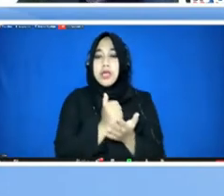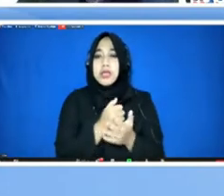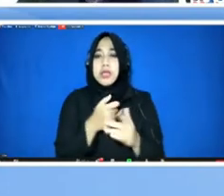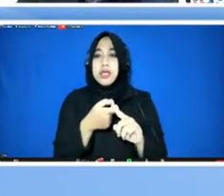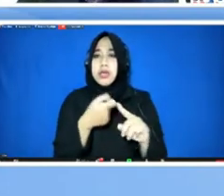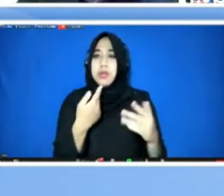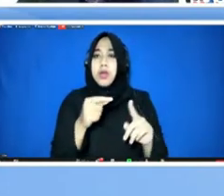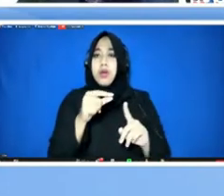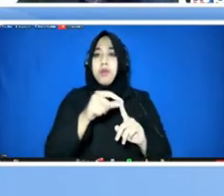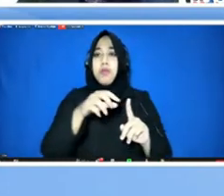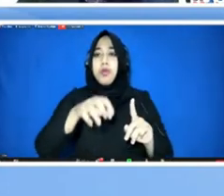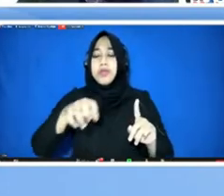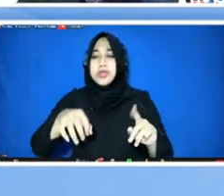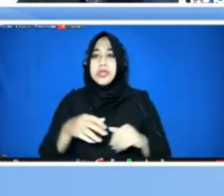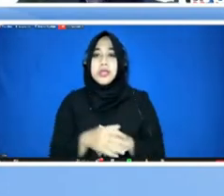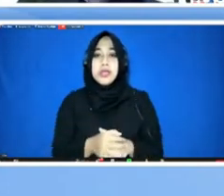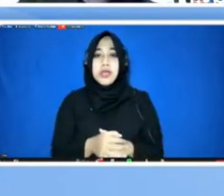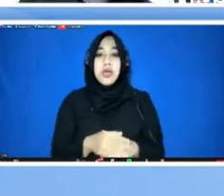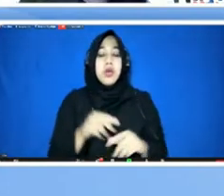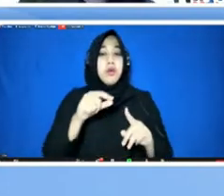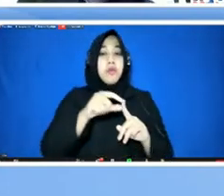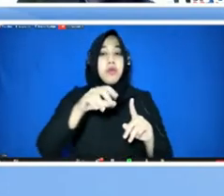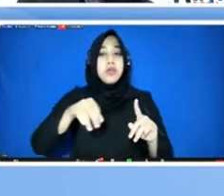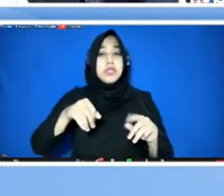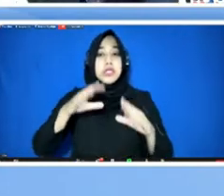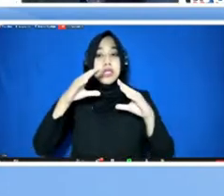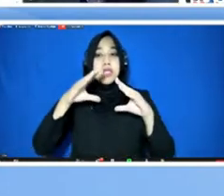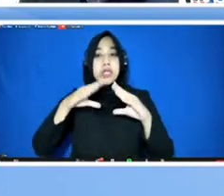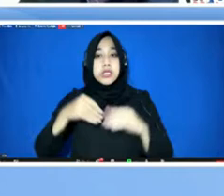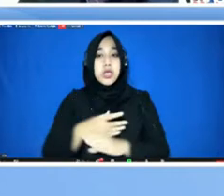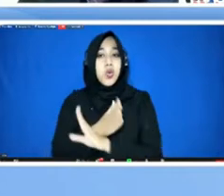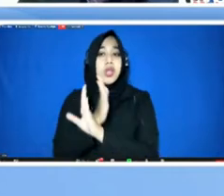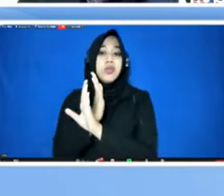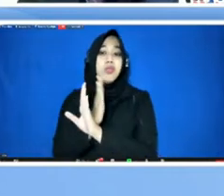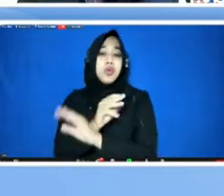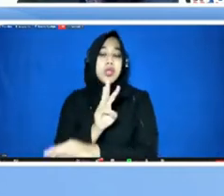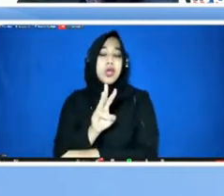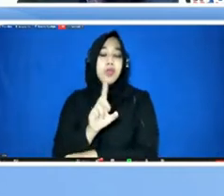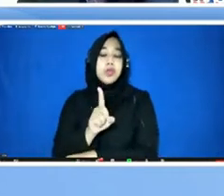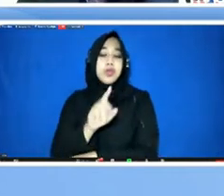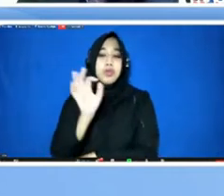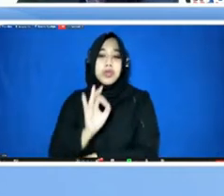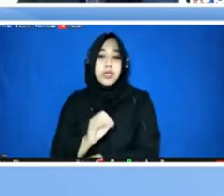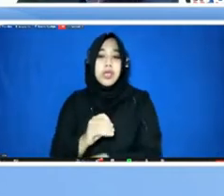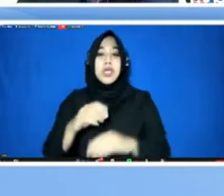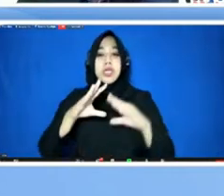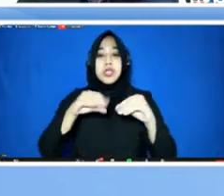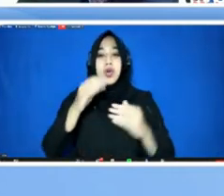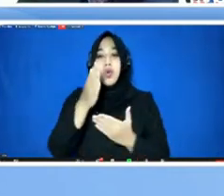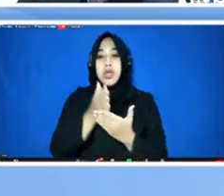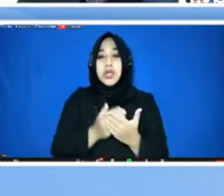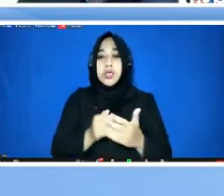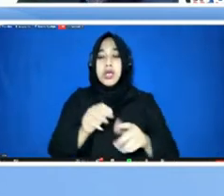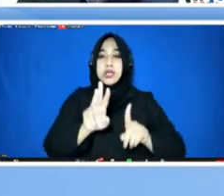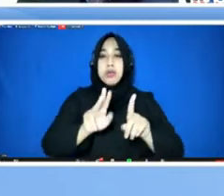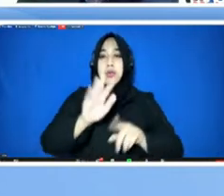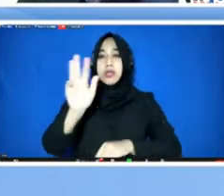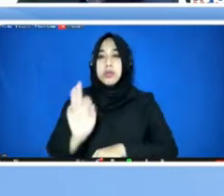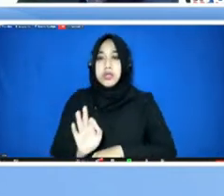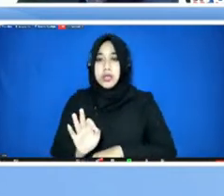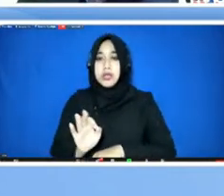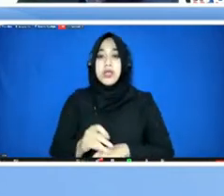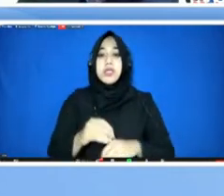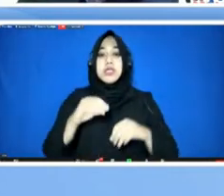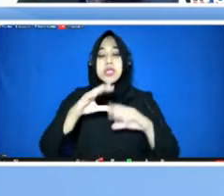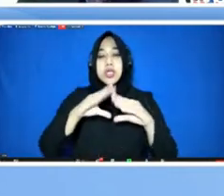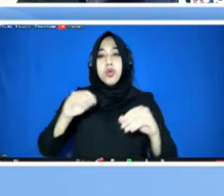provinsi, diantaranya Provinsi Jawa Timur sebanyak 31%, Provinsi Jawa Tengah sebanyak 19%, Provinsi